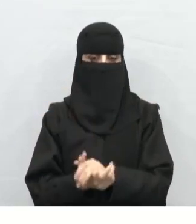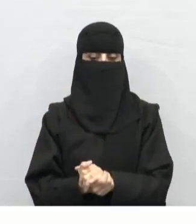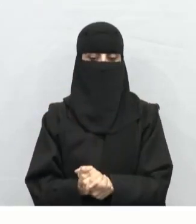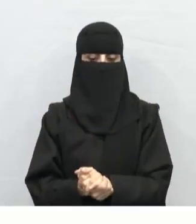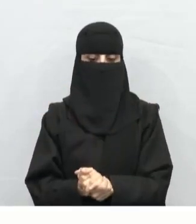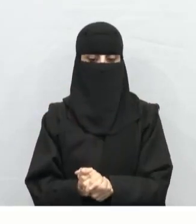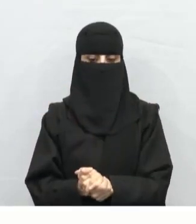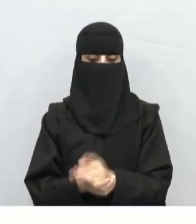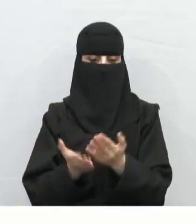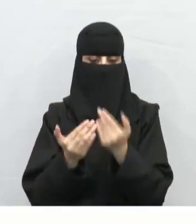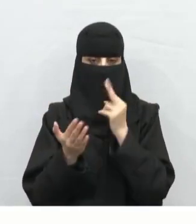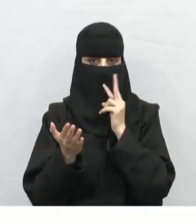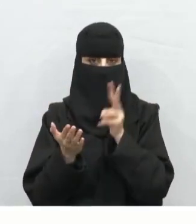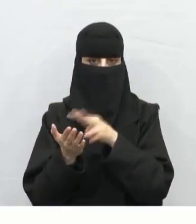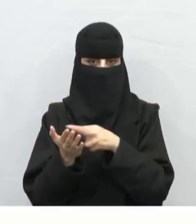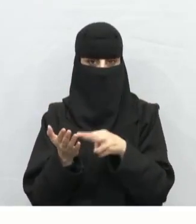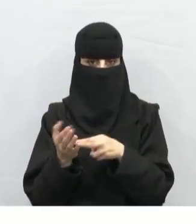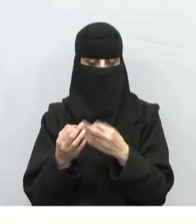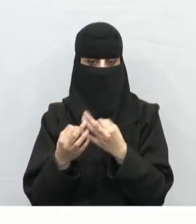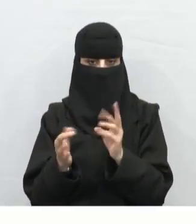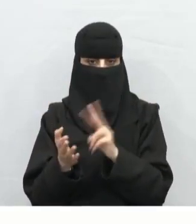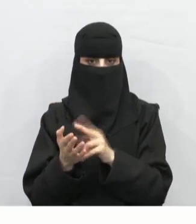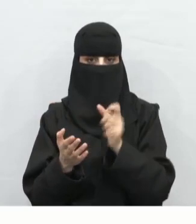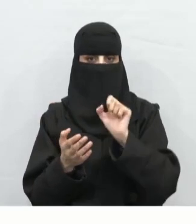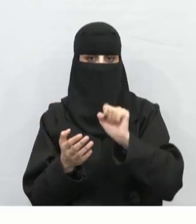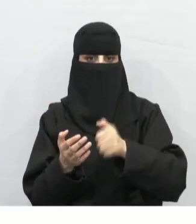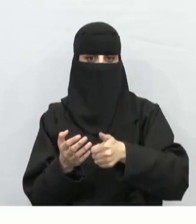هذا المقطع صالح